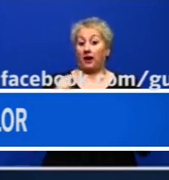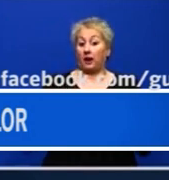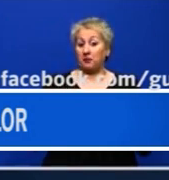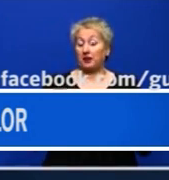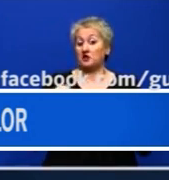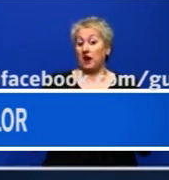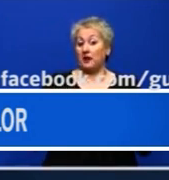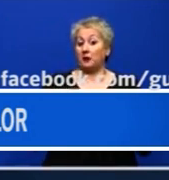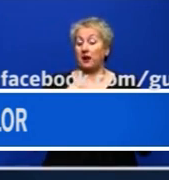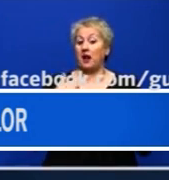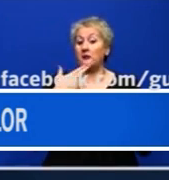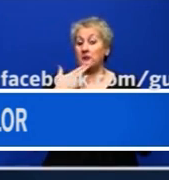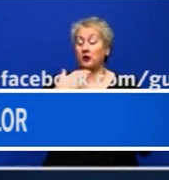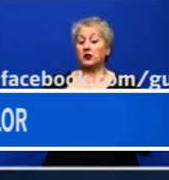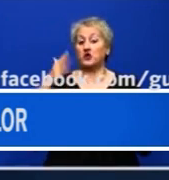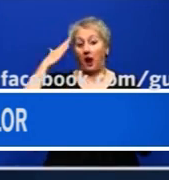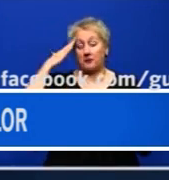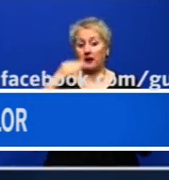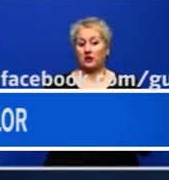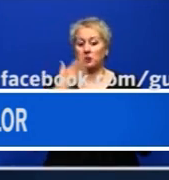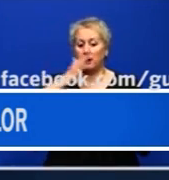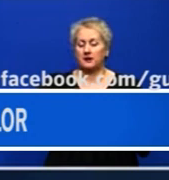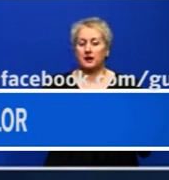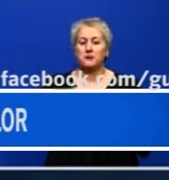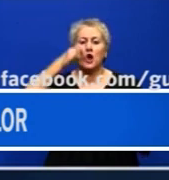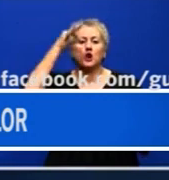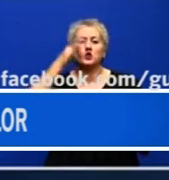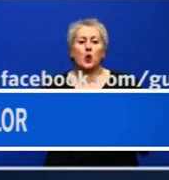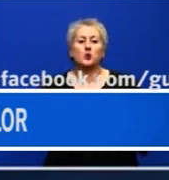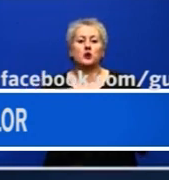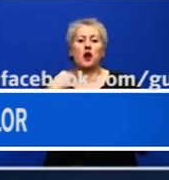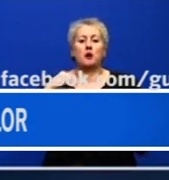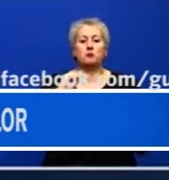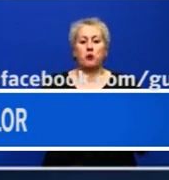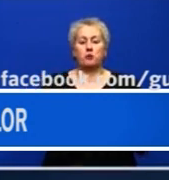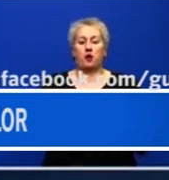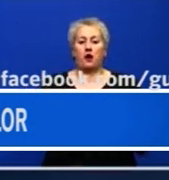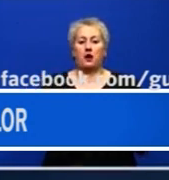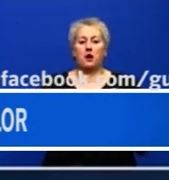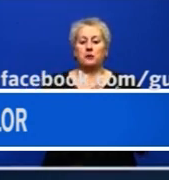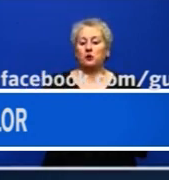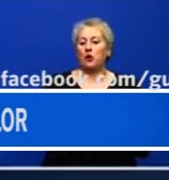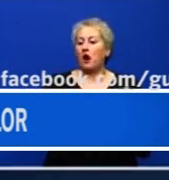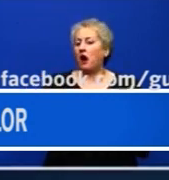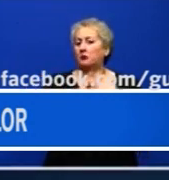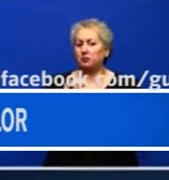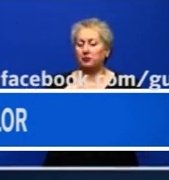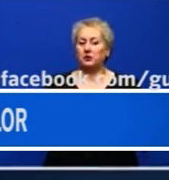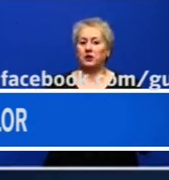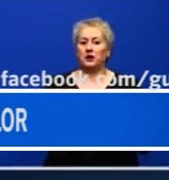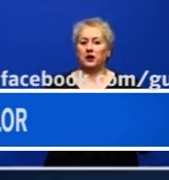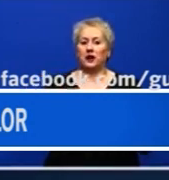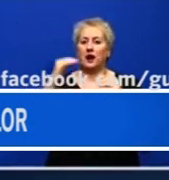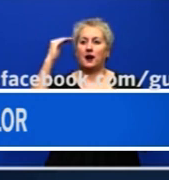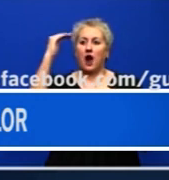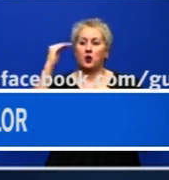Ministerul de Interne și bazându-ne pe soluțiile pe care le propunem în intervenția graduală pentru a